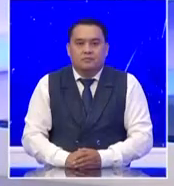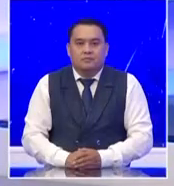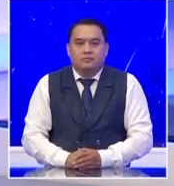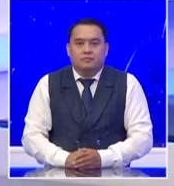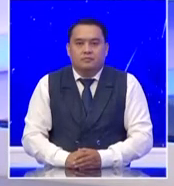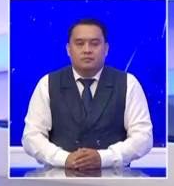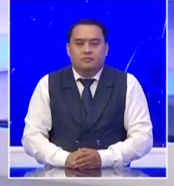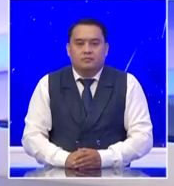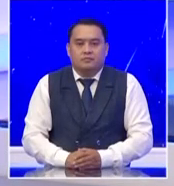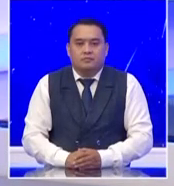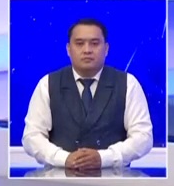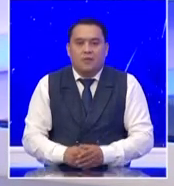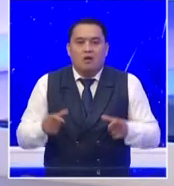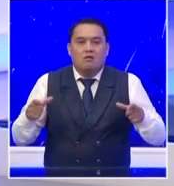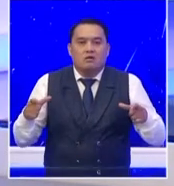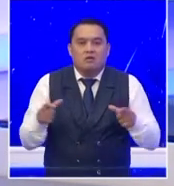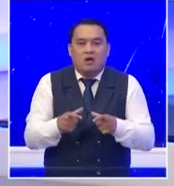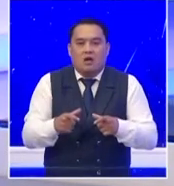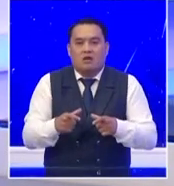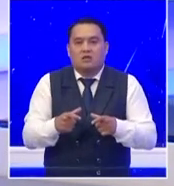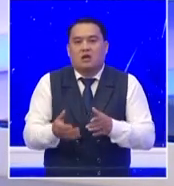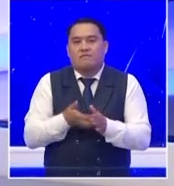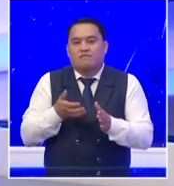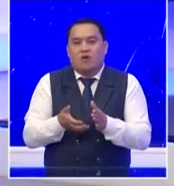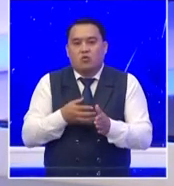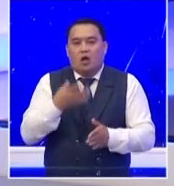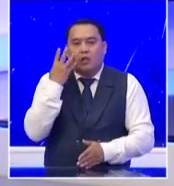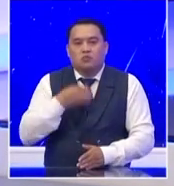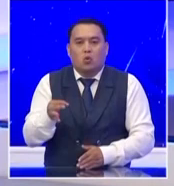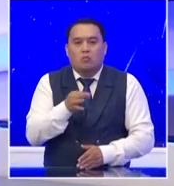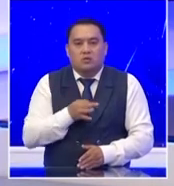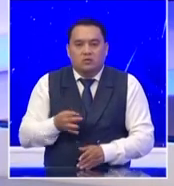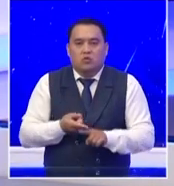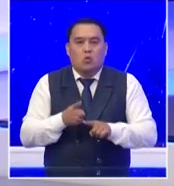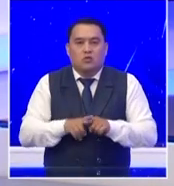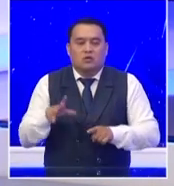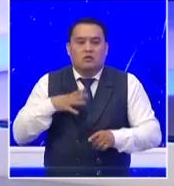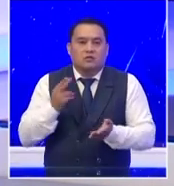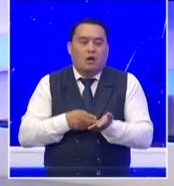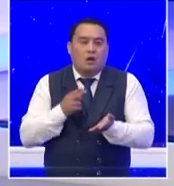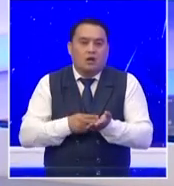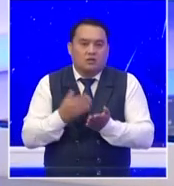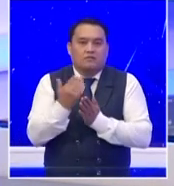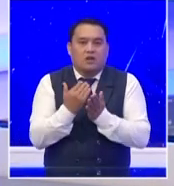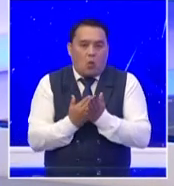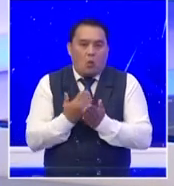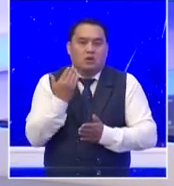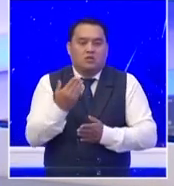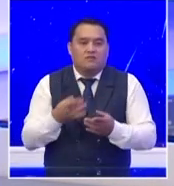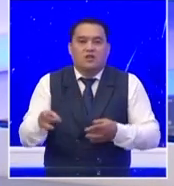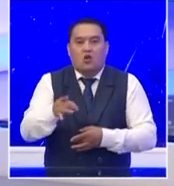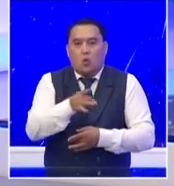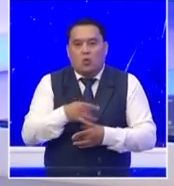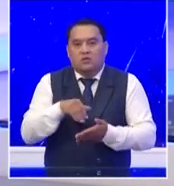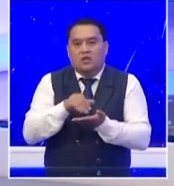Карантинные меры недостаточно соблюдаются в Алматинской области. Тому подтверждение статистика. На сегодня в